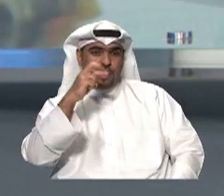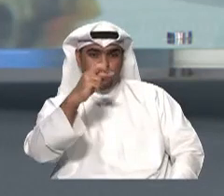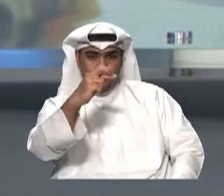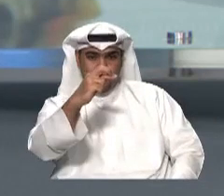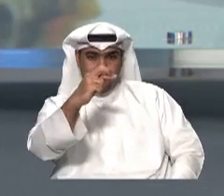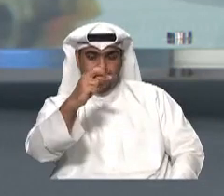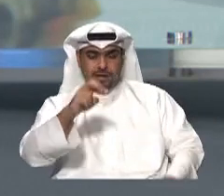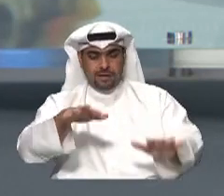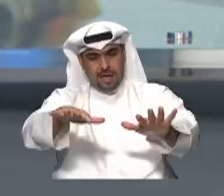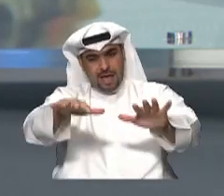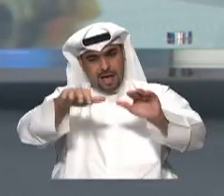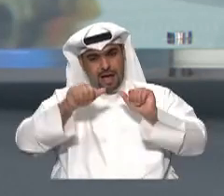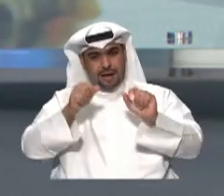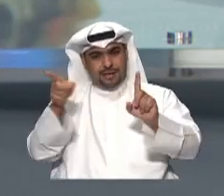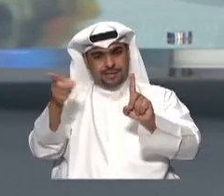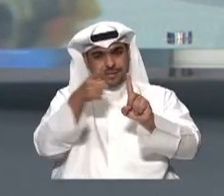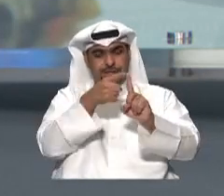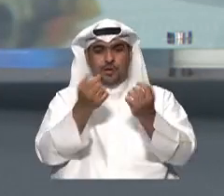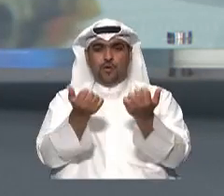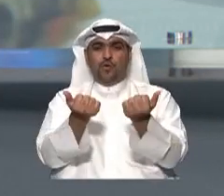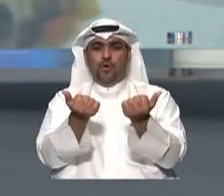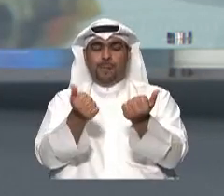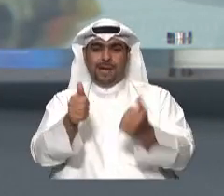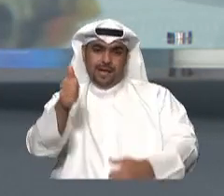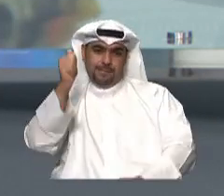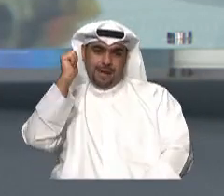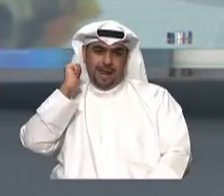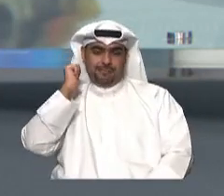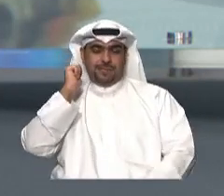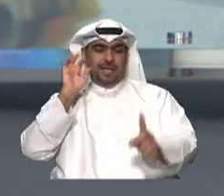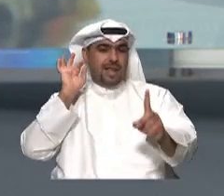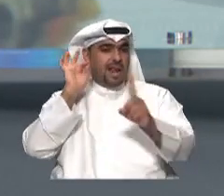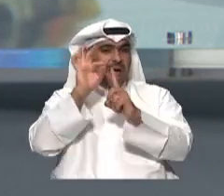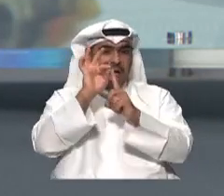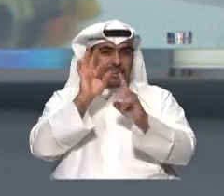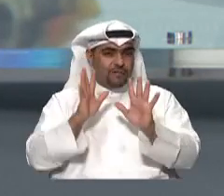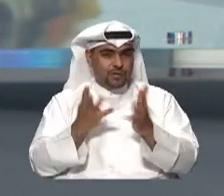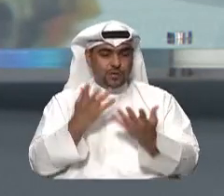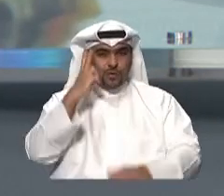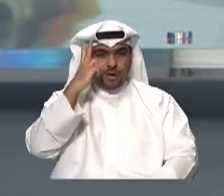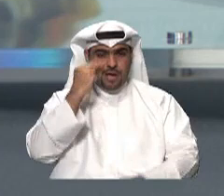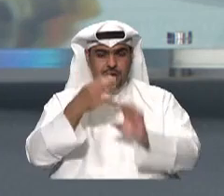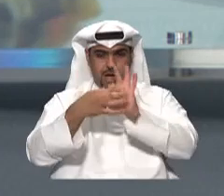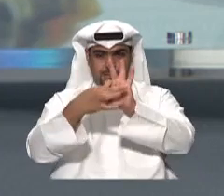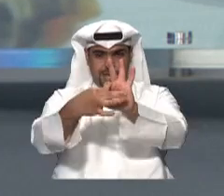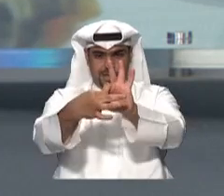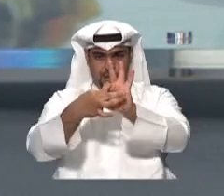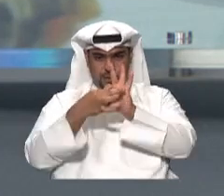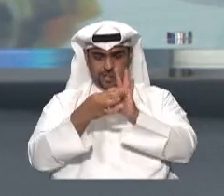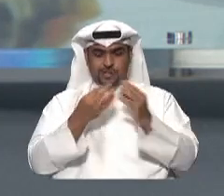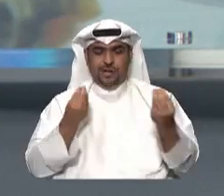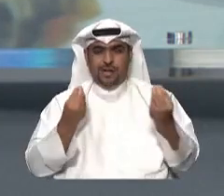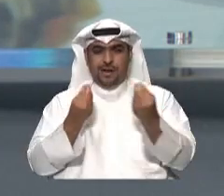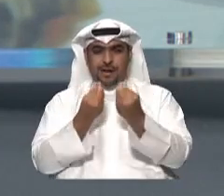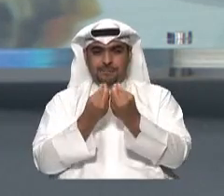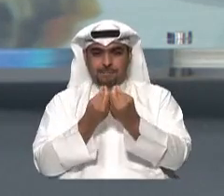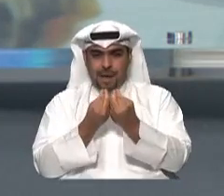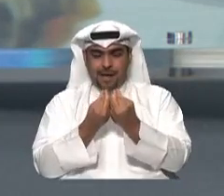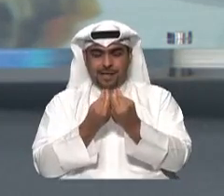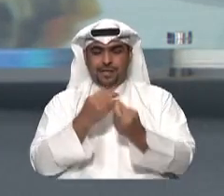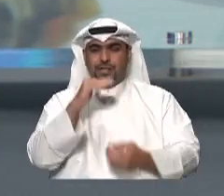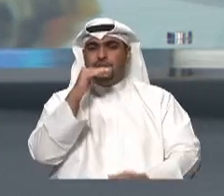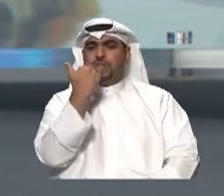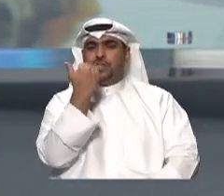الأربعاء محققة الهدف المرجو منها، وهي التواصل المباشر بين منتسبي الجيش الكويتي الذي شارك